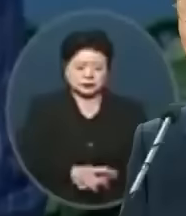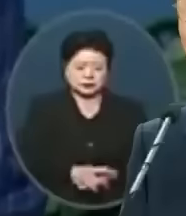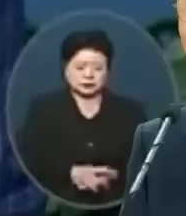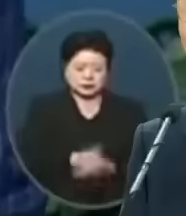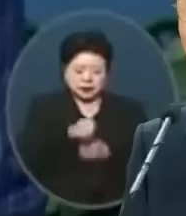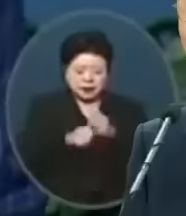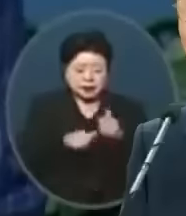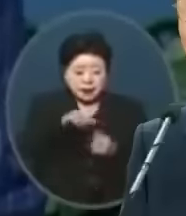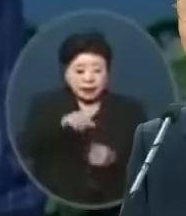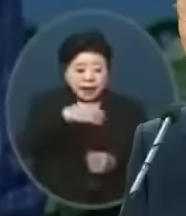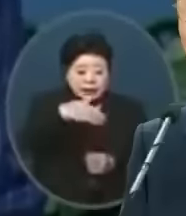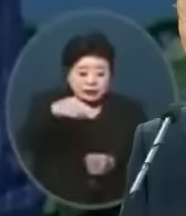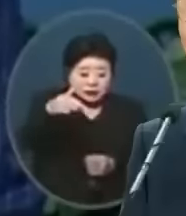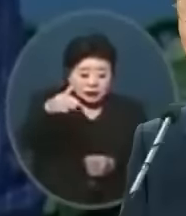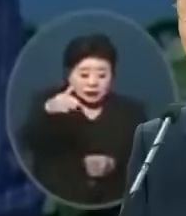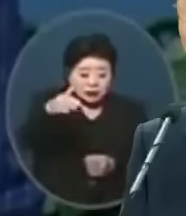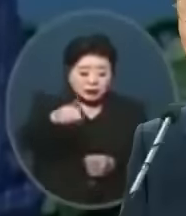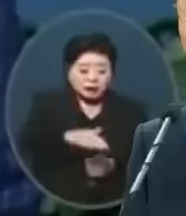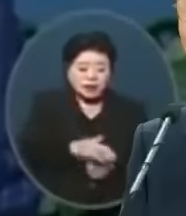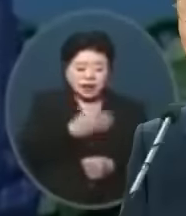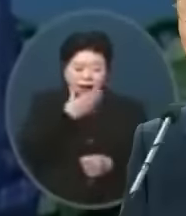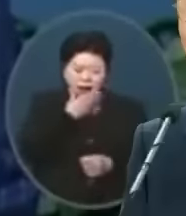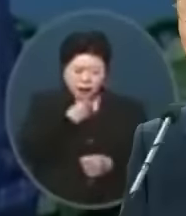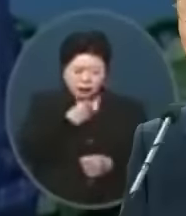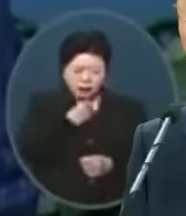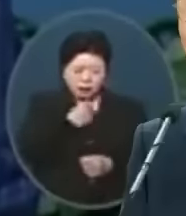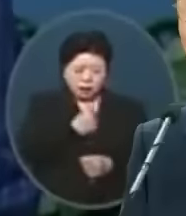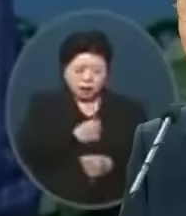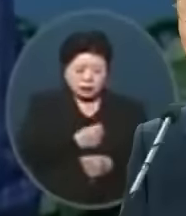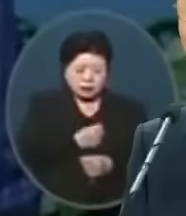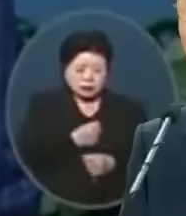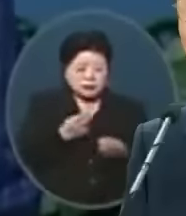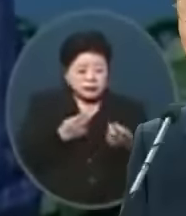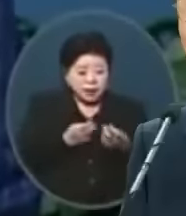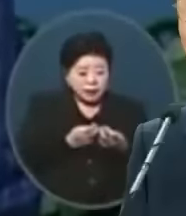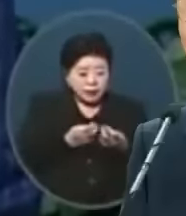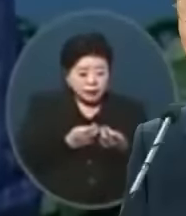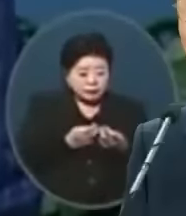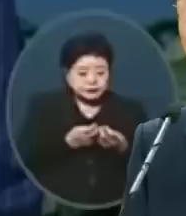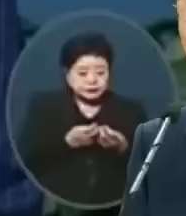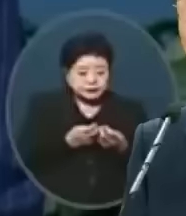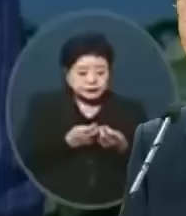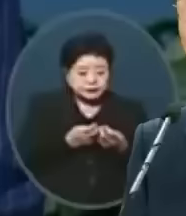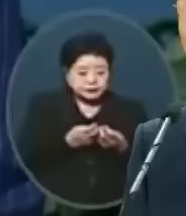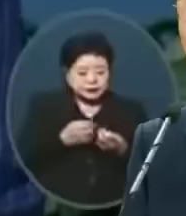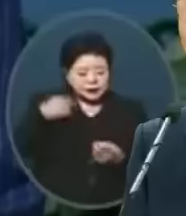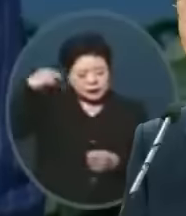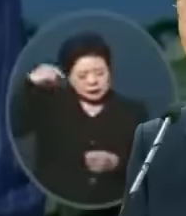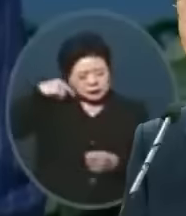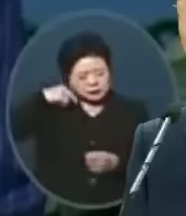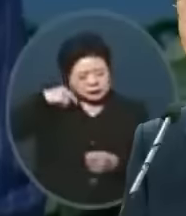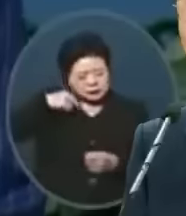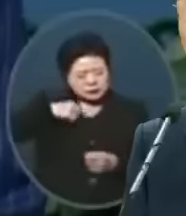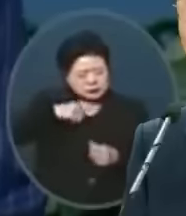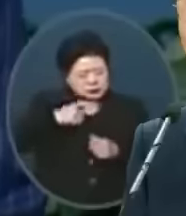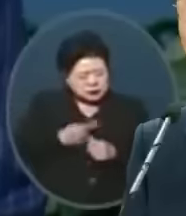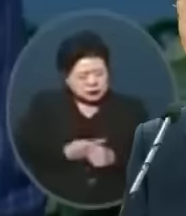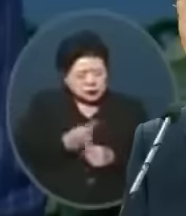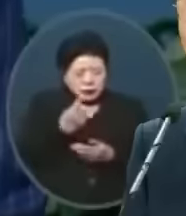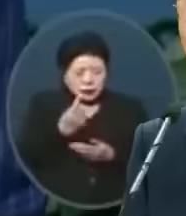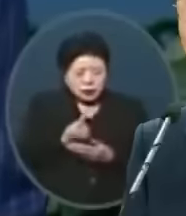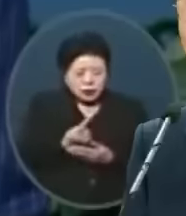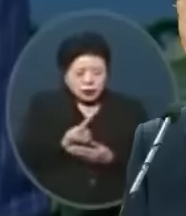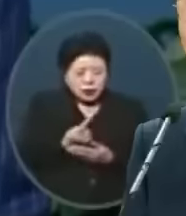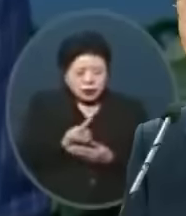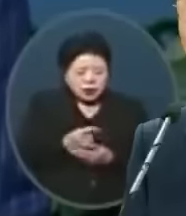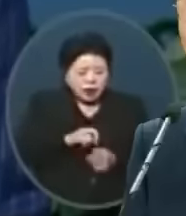하나님 앞에 나와서 우리가 행복해질 수 있는 것은 꼭 그런 느낌이 자연히 다가와야 되는 것이 아닙니다.